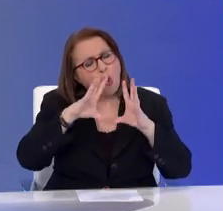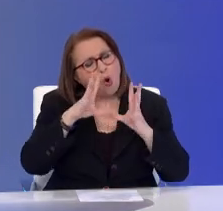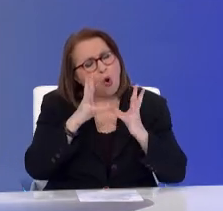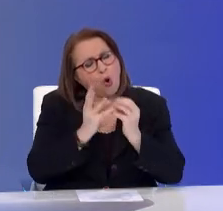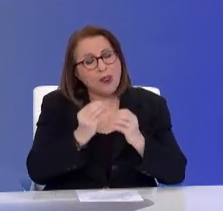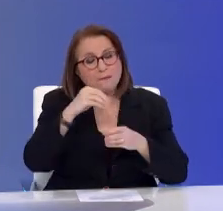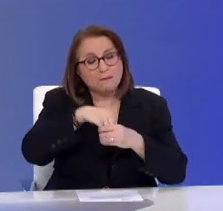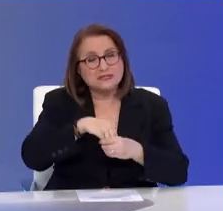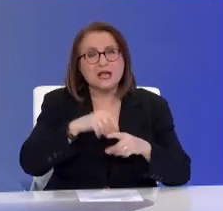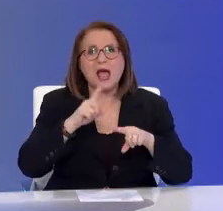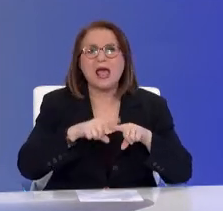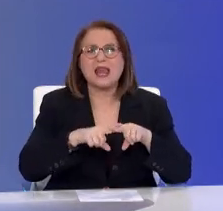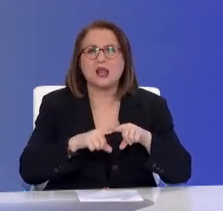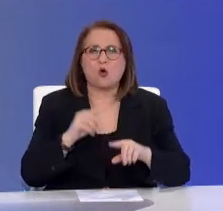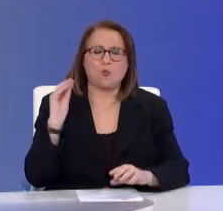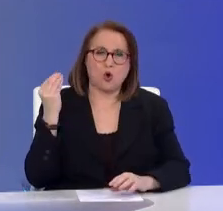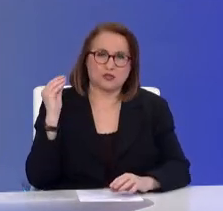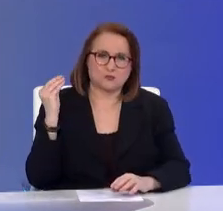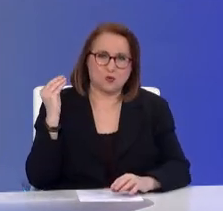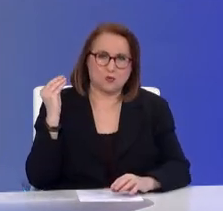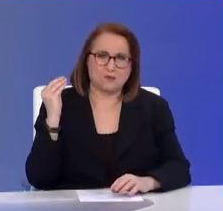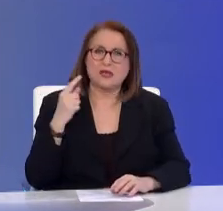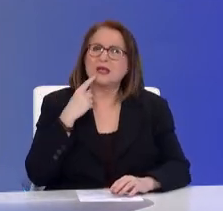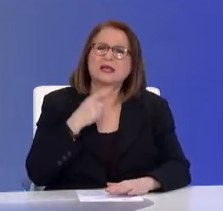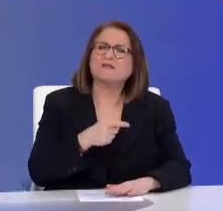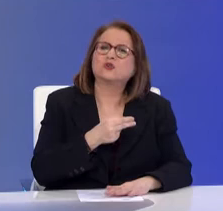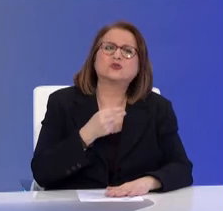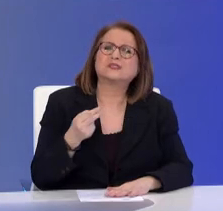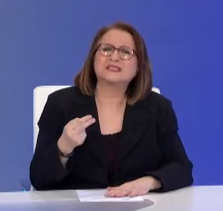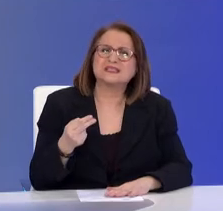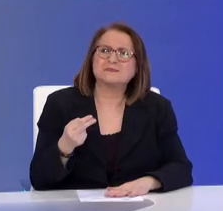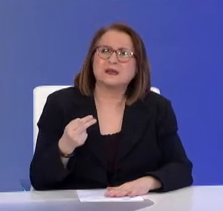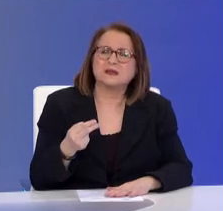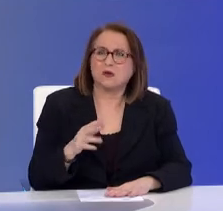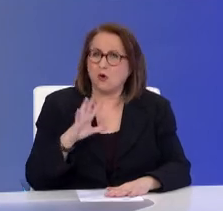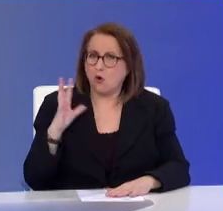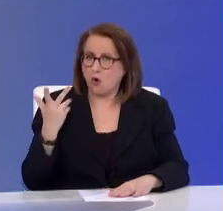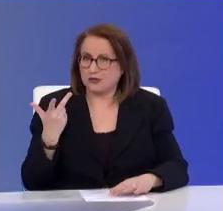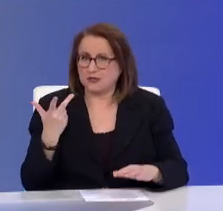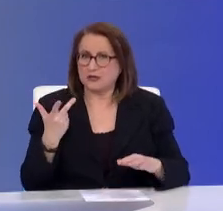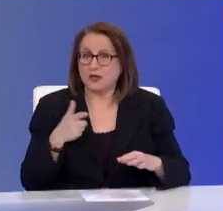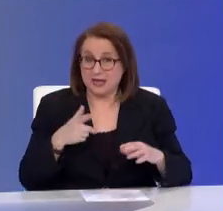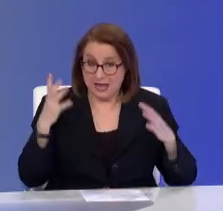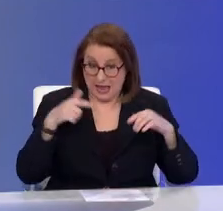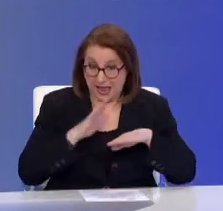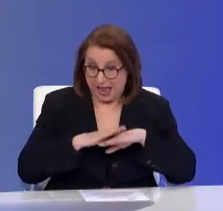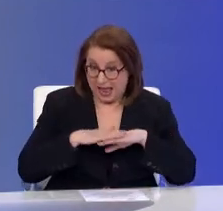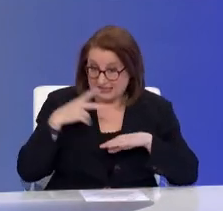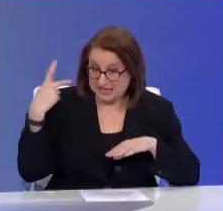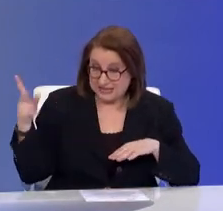πολιτισμό. Και αυτό σημαίνει ότι βάσει στο Λόρδο